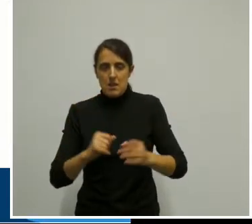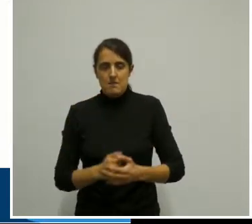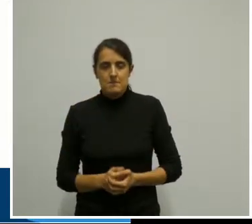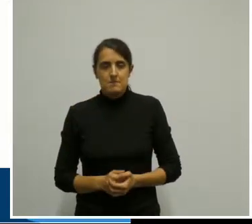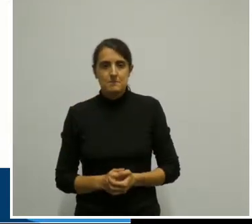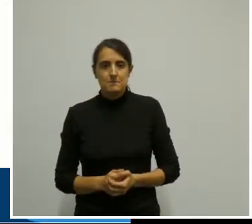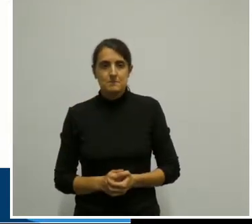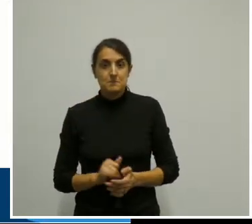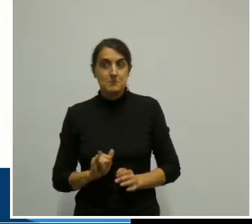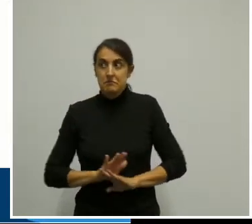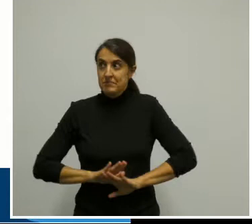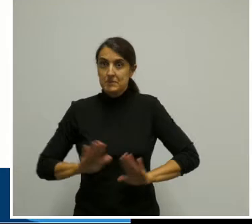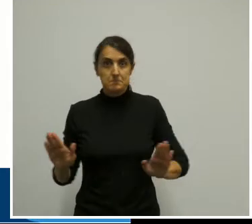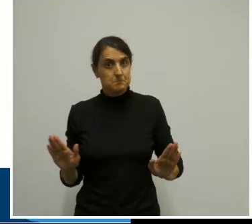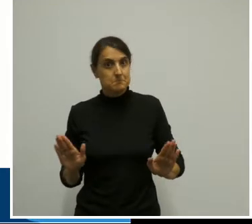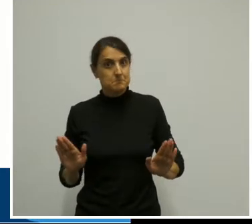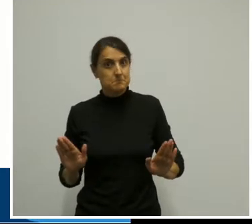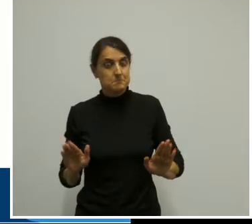I ja està.